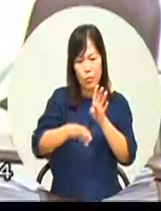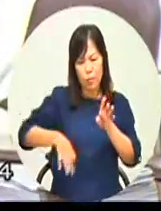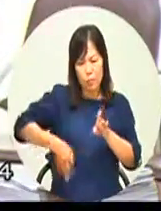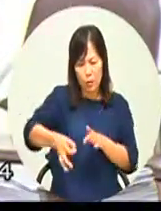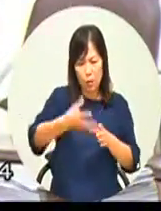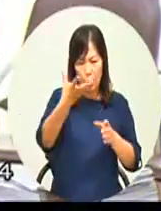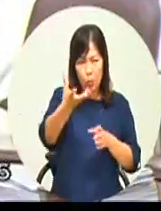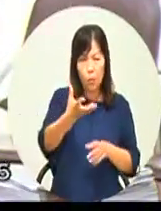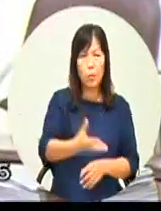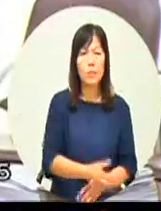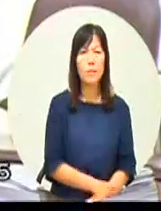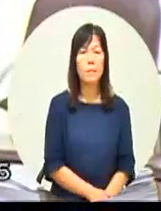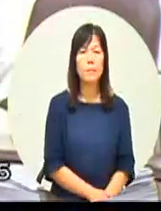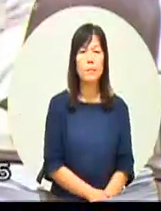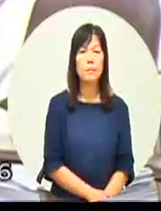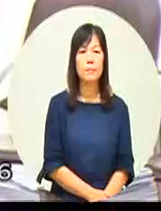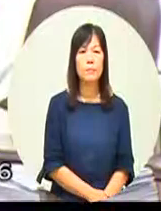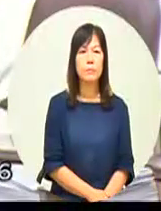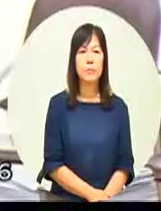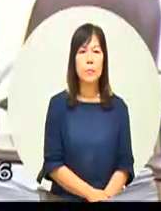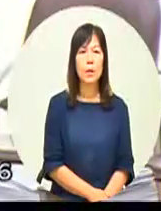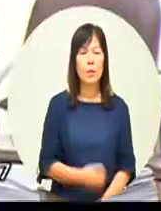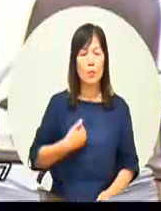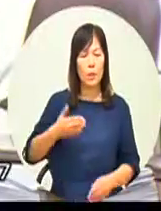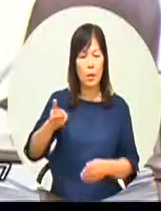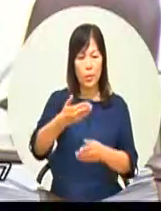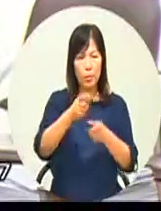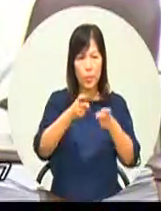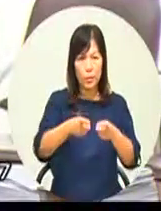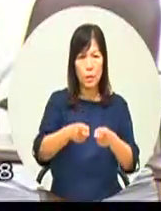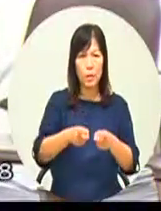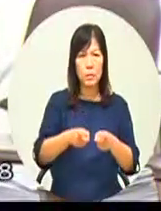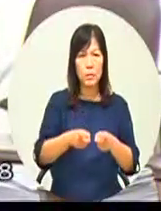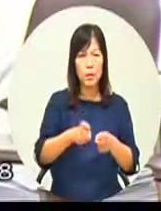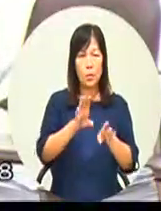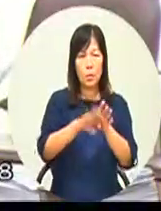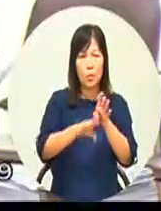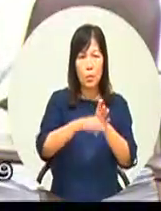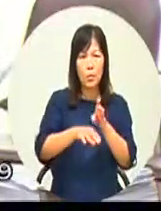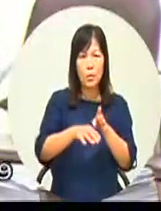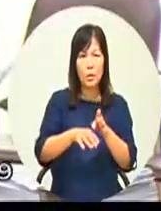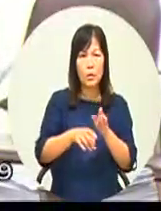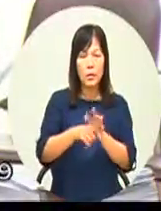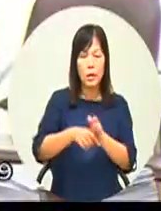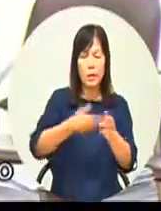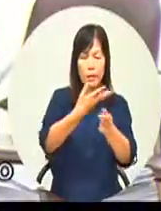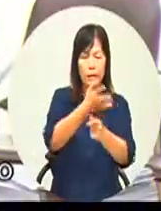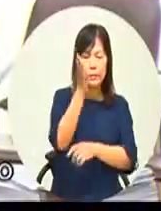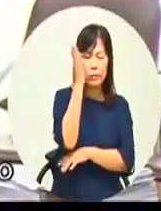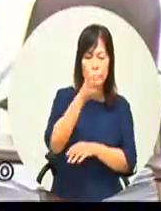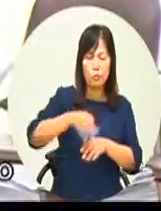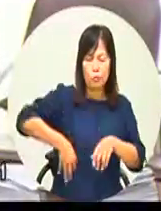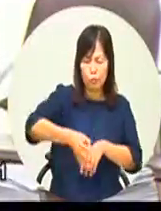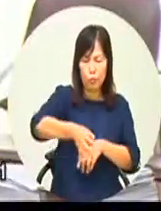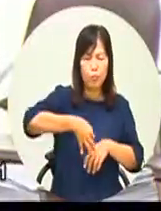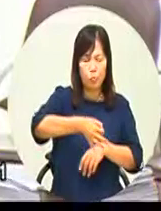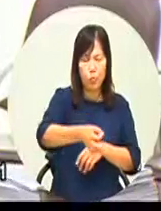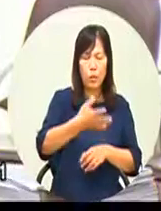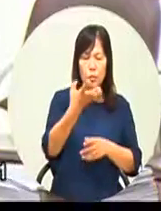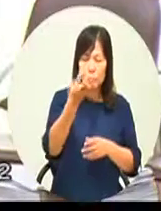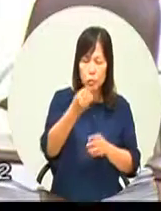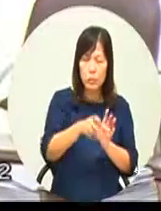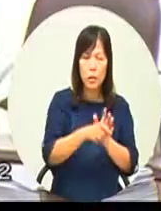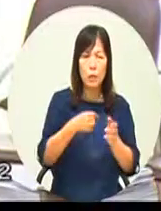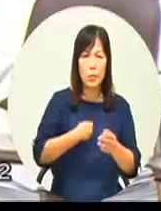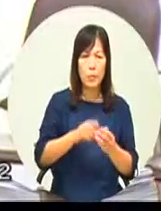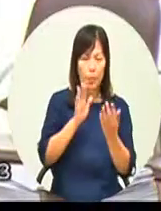啦。我们渔港的税金呐、啊，快交给咱政府交偌济？我们要面临这样